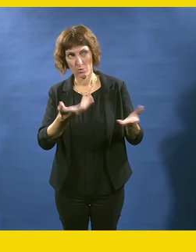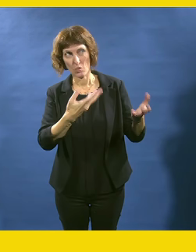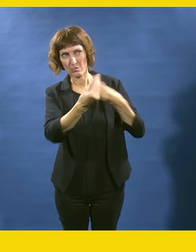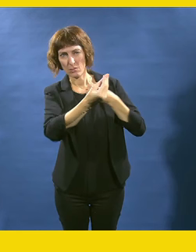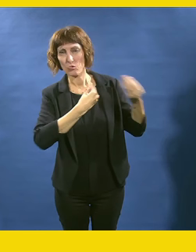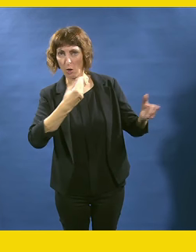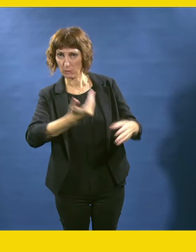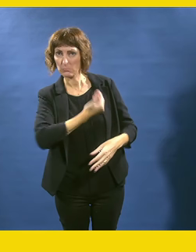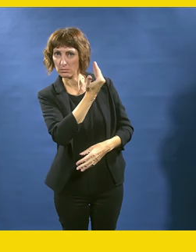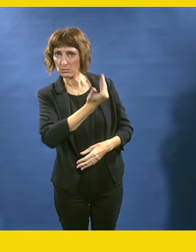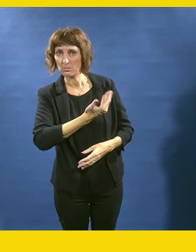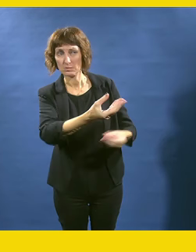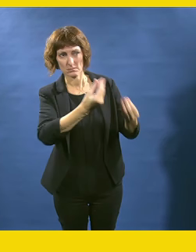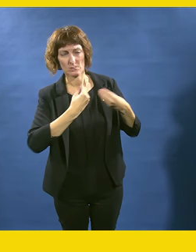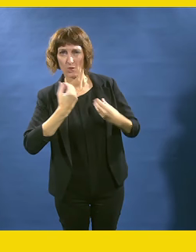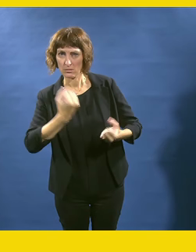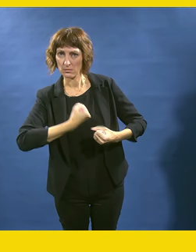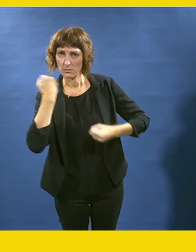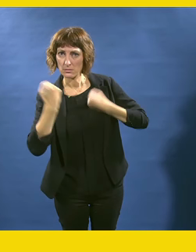Okay, wish me luck.